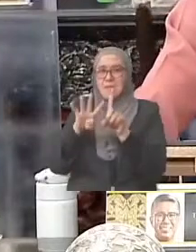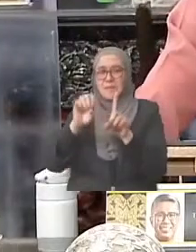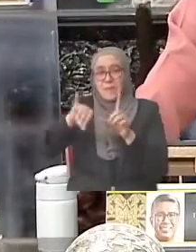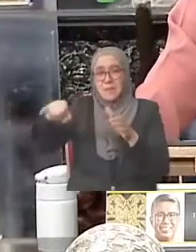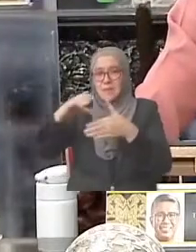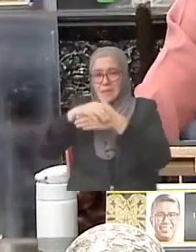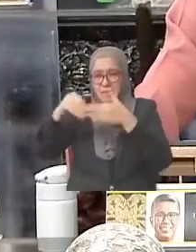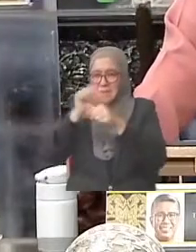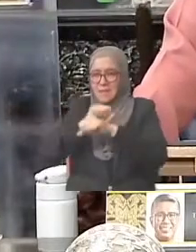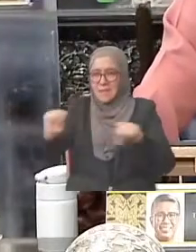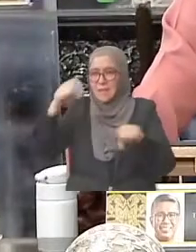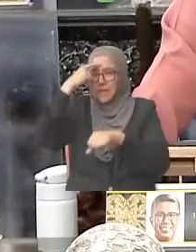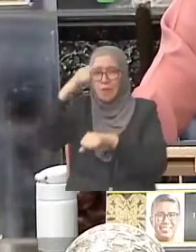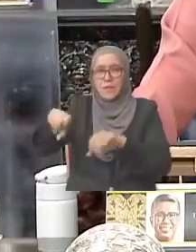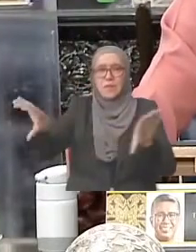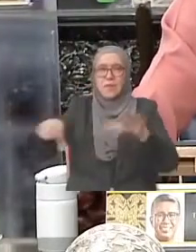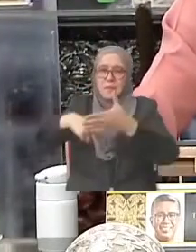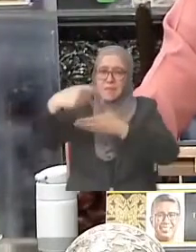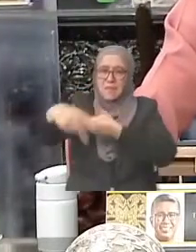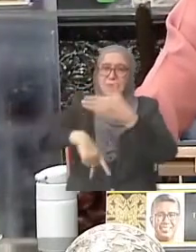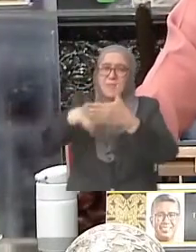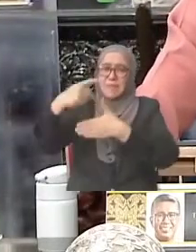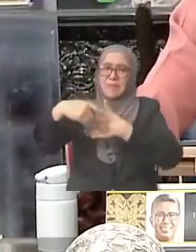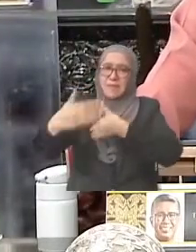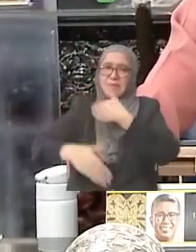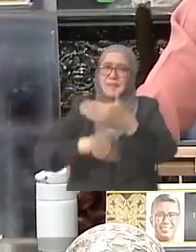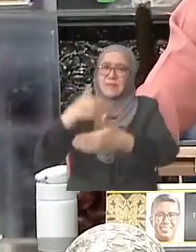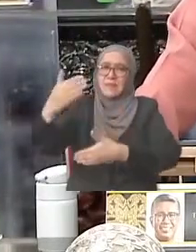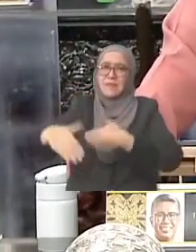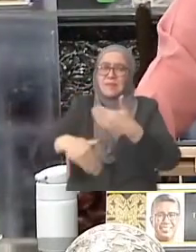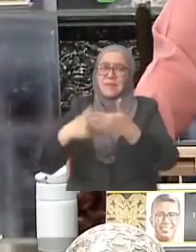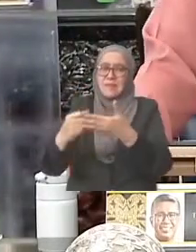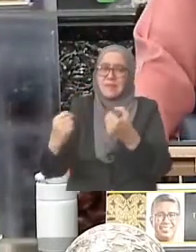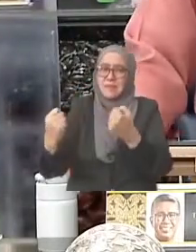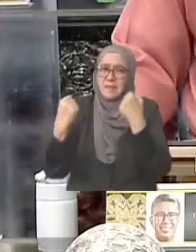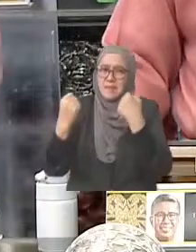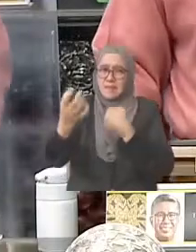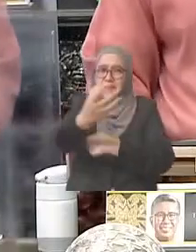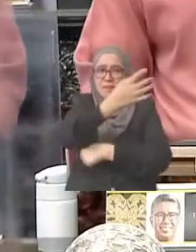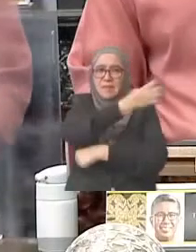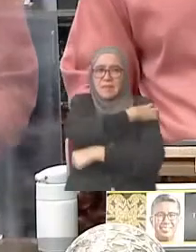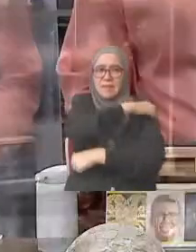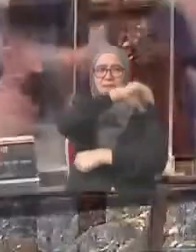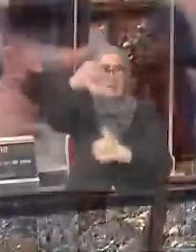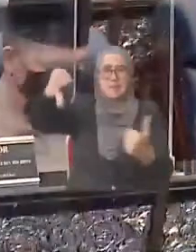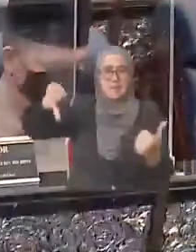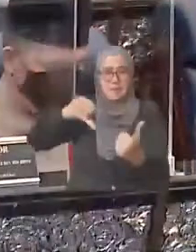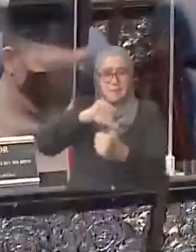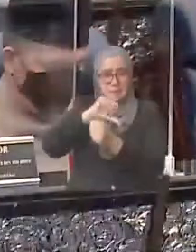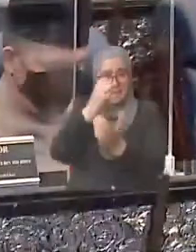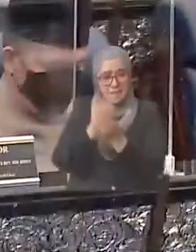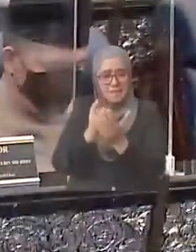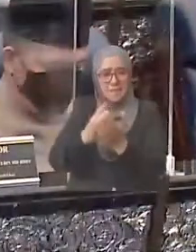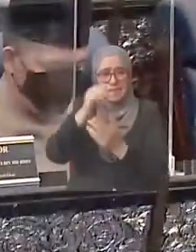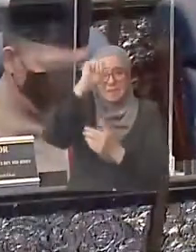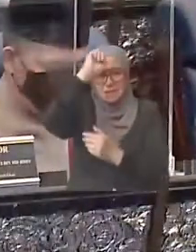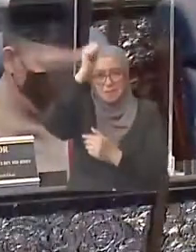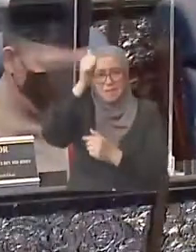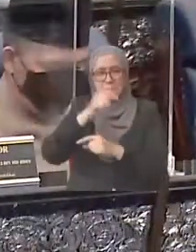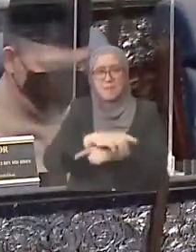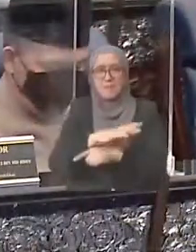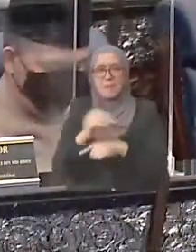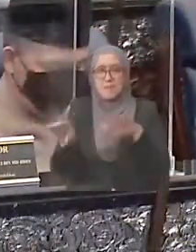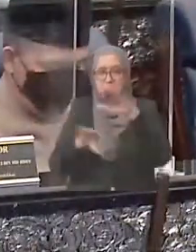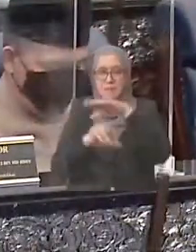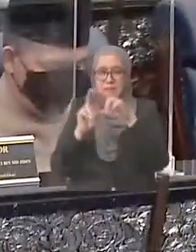antaranya untuk melaksanakan program memperkosa sesosok economy community India di bawah unit sasoma nyasak ke India dan dana